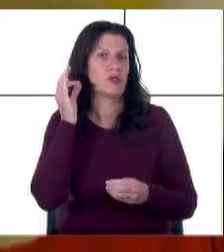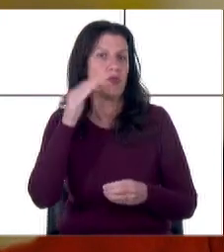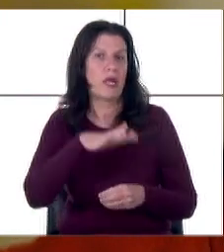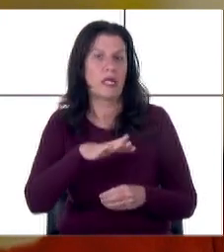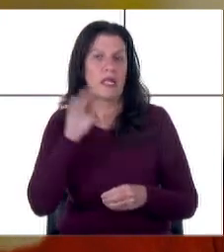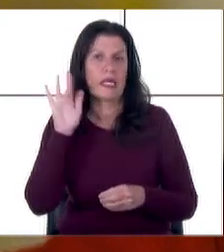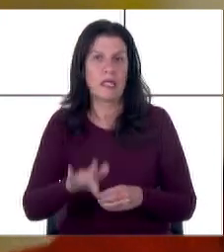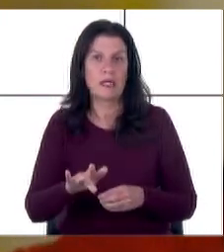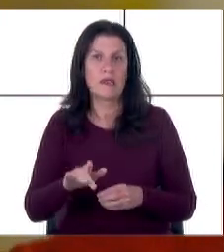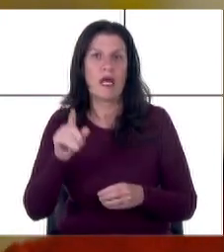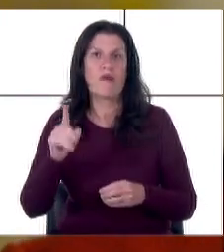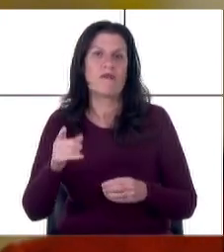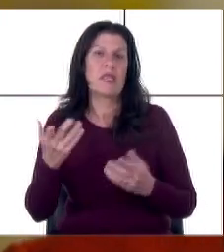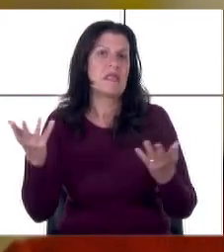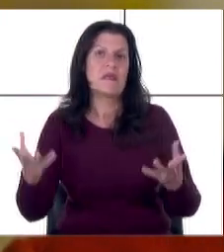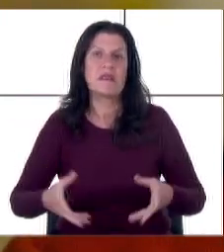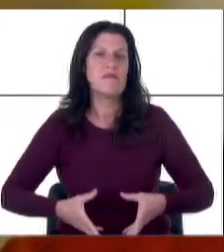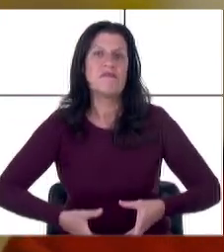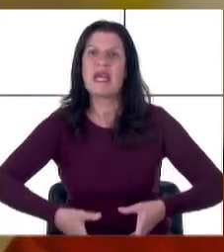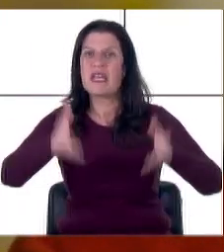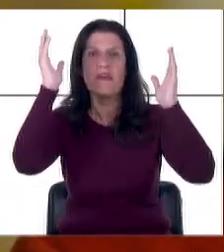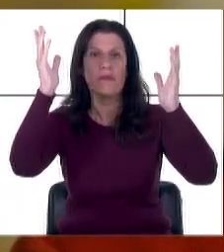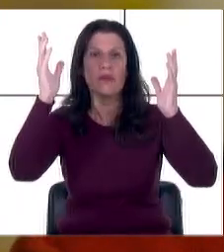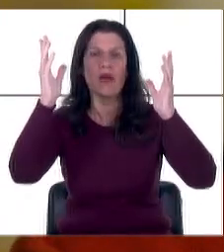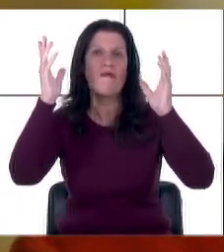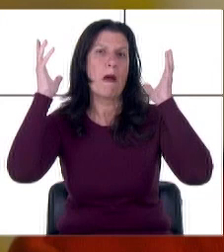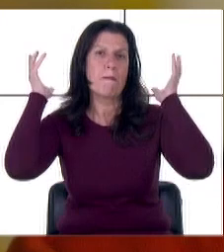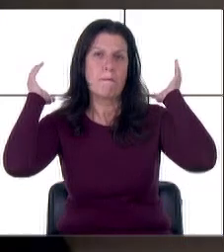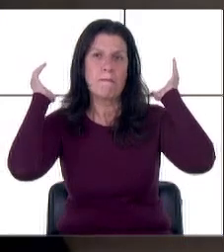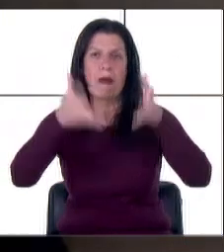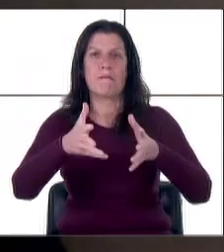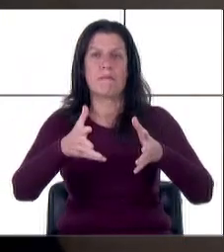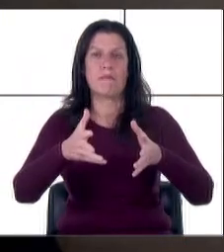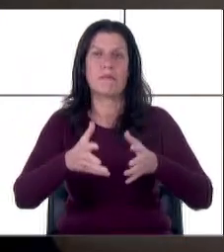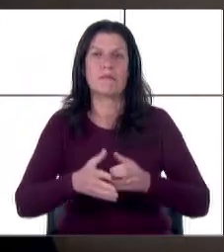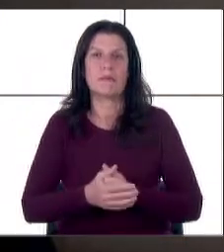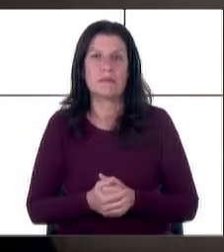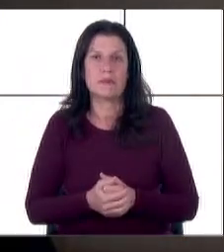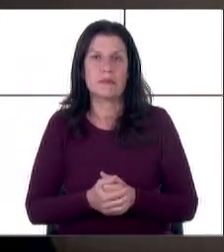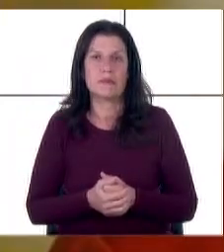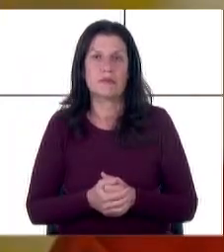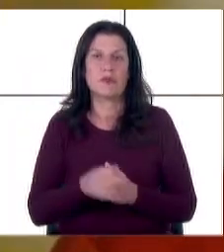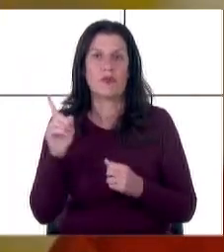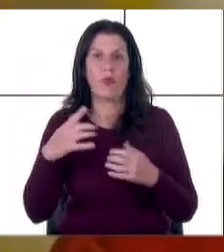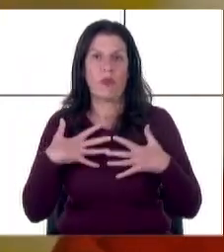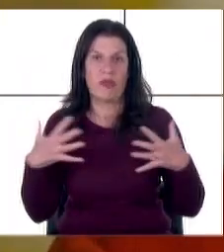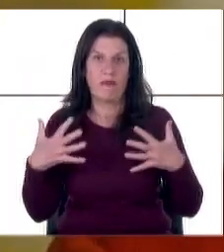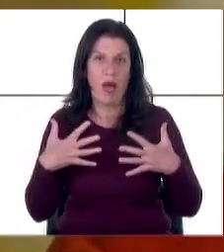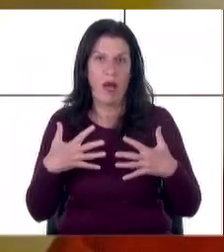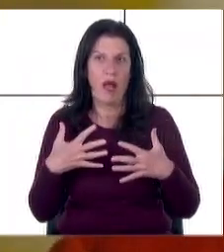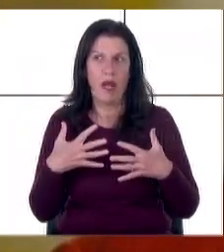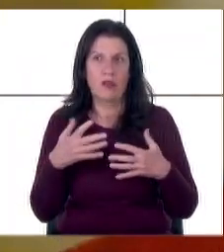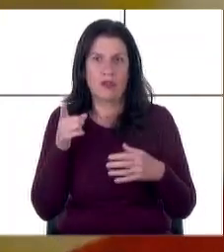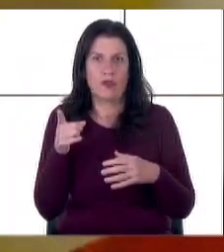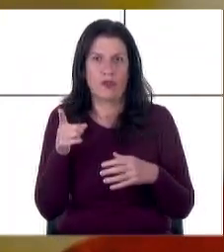הוא הניף אותה באוויר, אני לא יודעת איך בדיוק, והוא הטיח את הפנים שלה ברצפה. הוא נבהל כנראה שהוא מסוגל